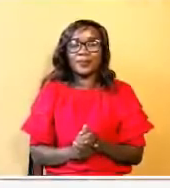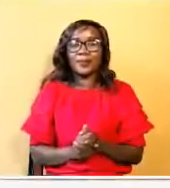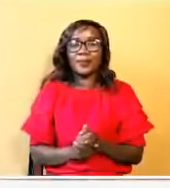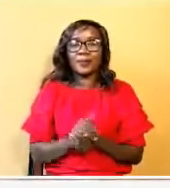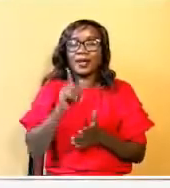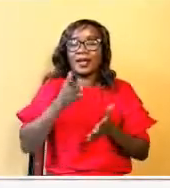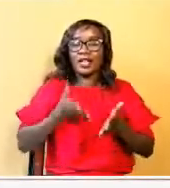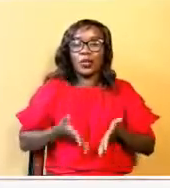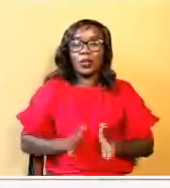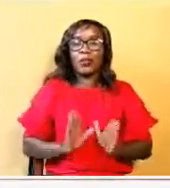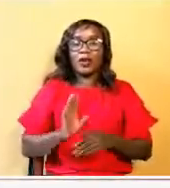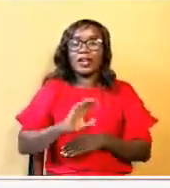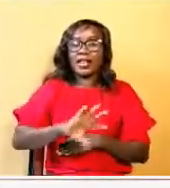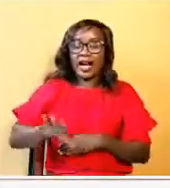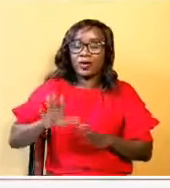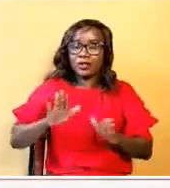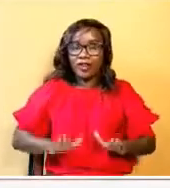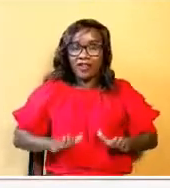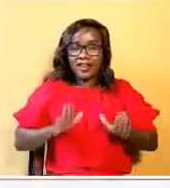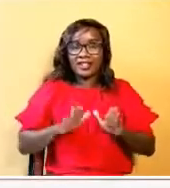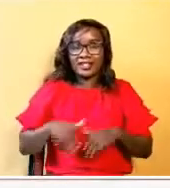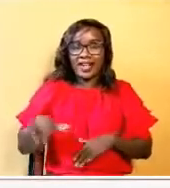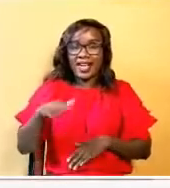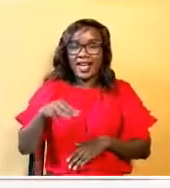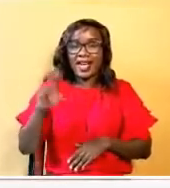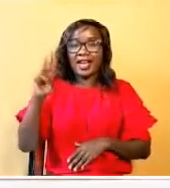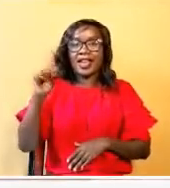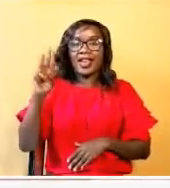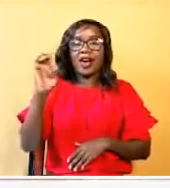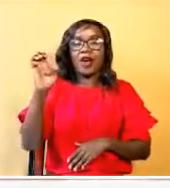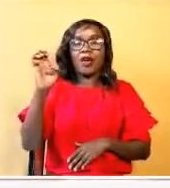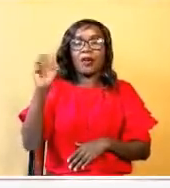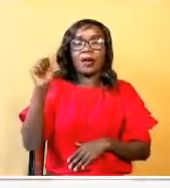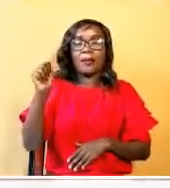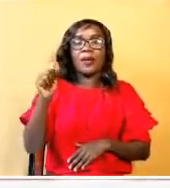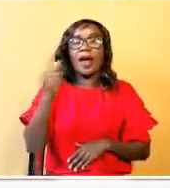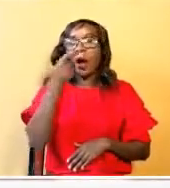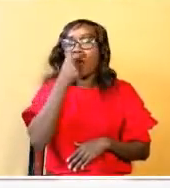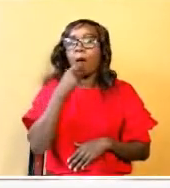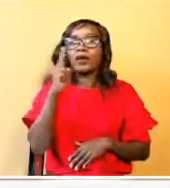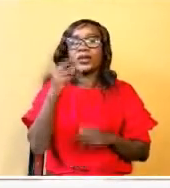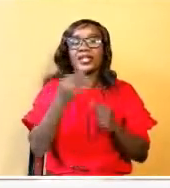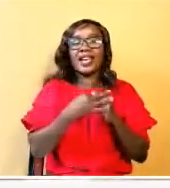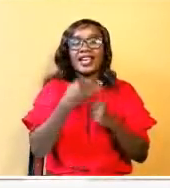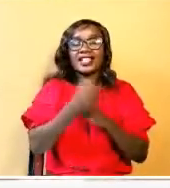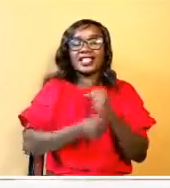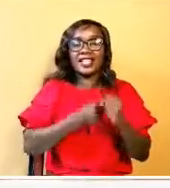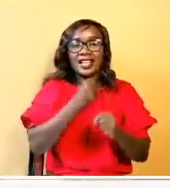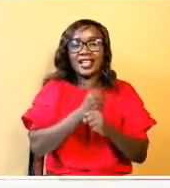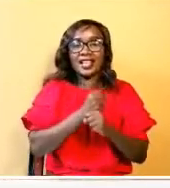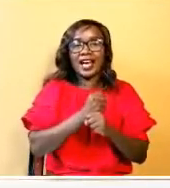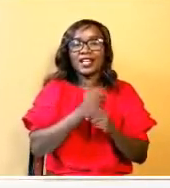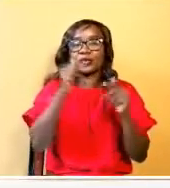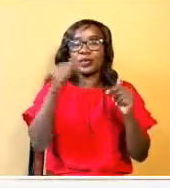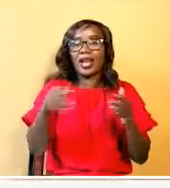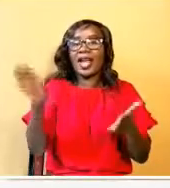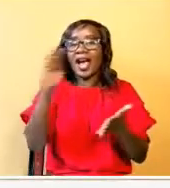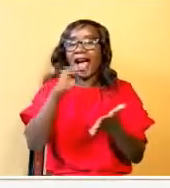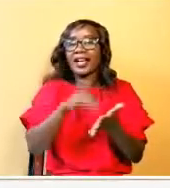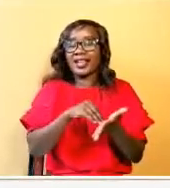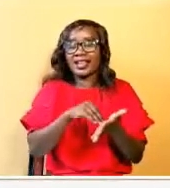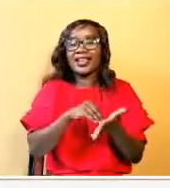Mzaliwa kaunti ya Kirinyaga katika eneo la Mwea na mwenye umri wa miaka 28, DJ Wiwa leo mara nyingine